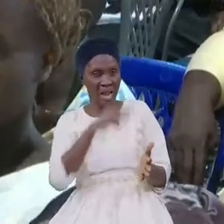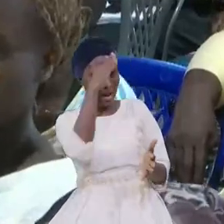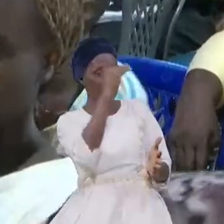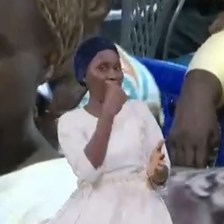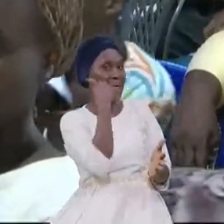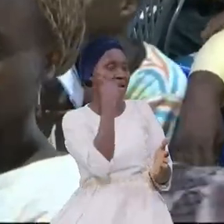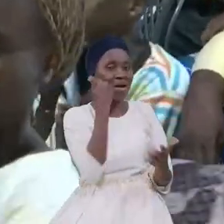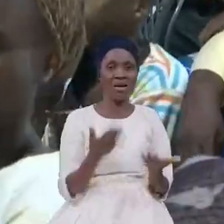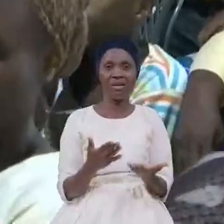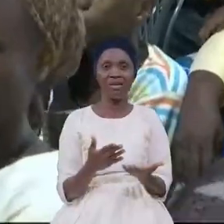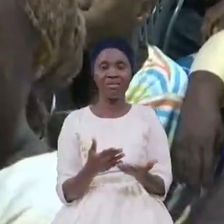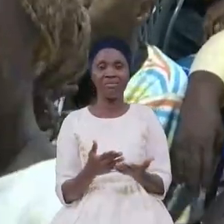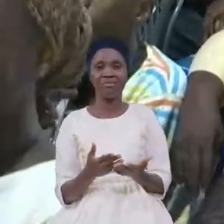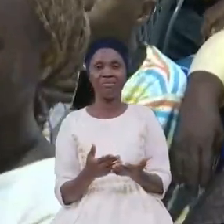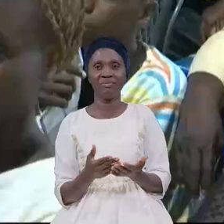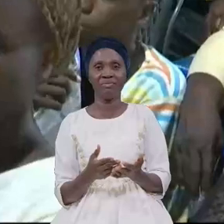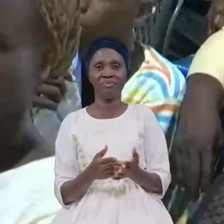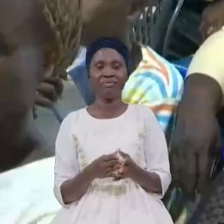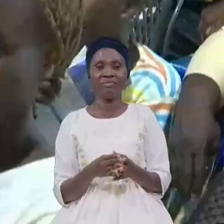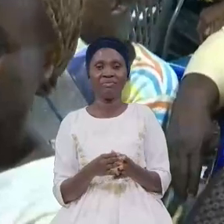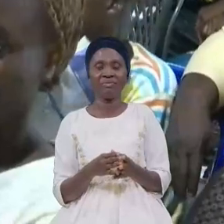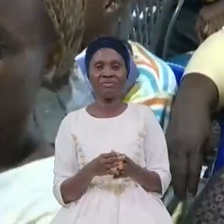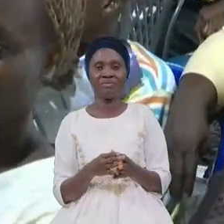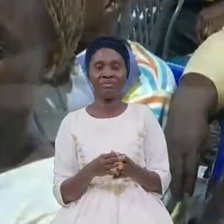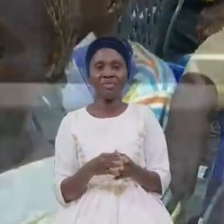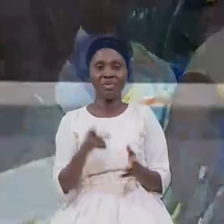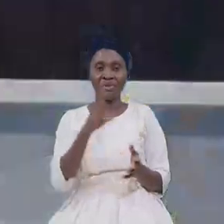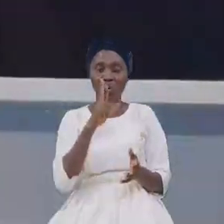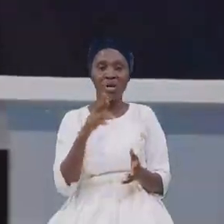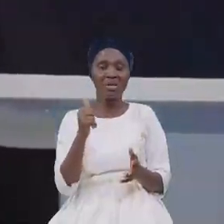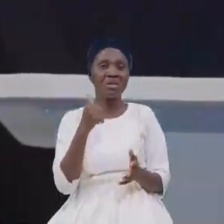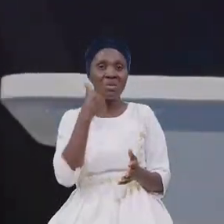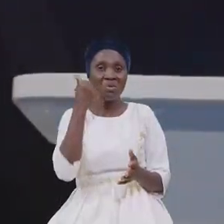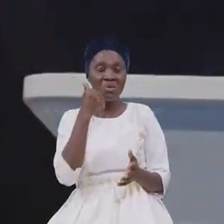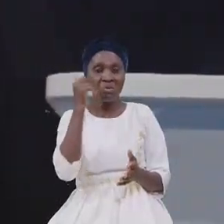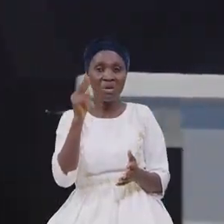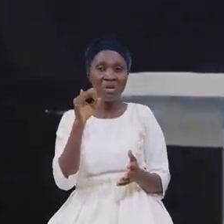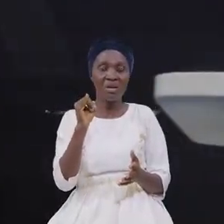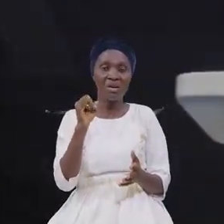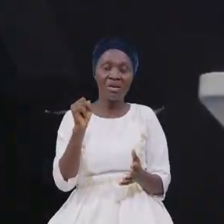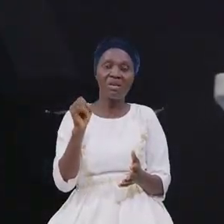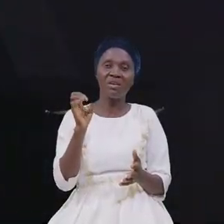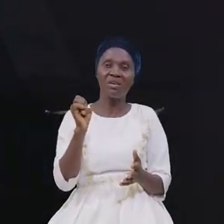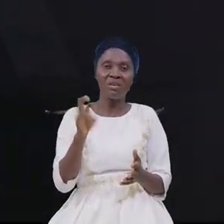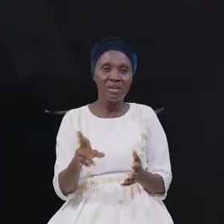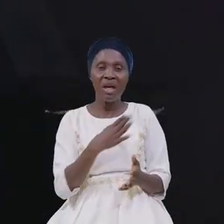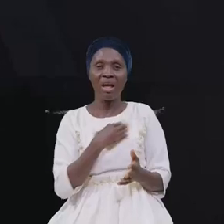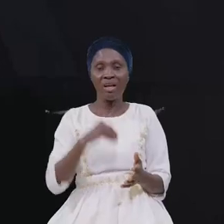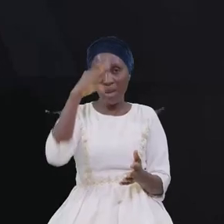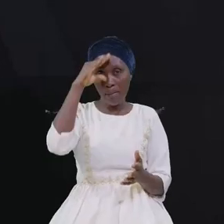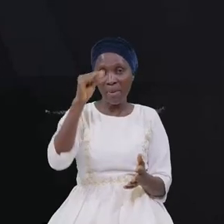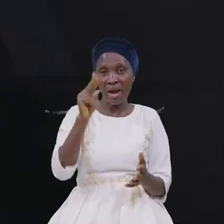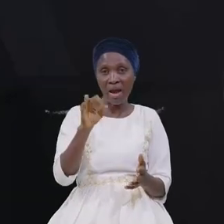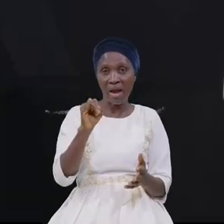Et vous êtes coureur de jupons, ou c'est vous qui courez, ou bien